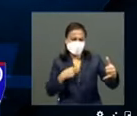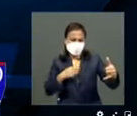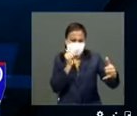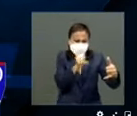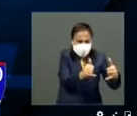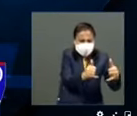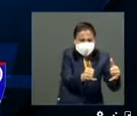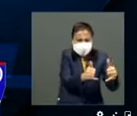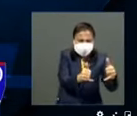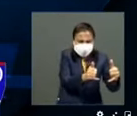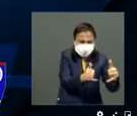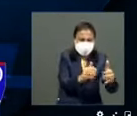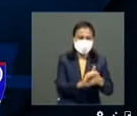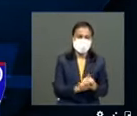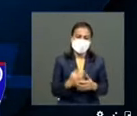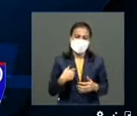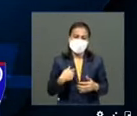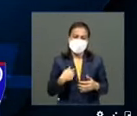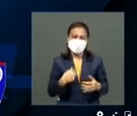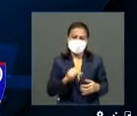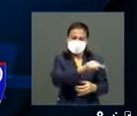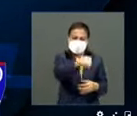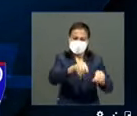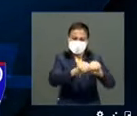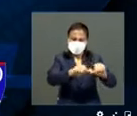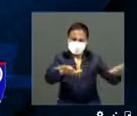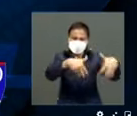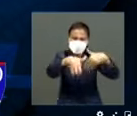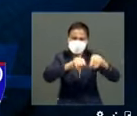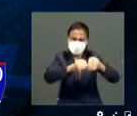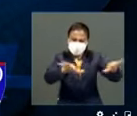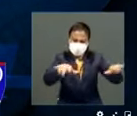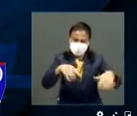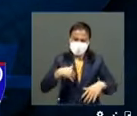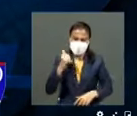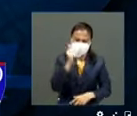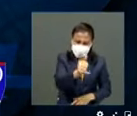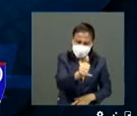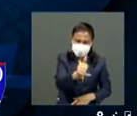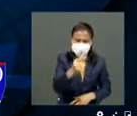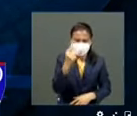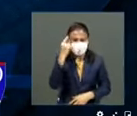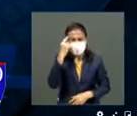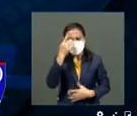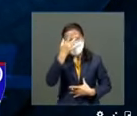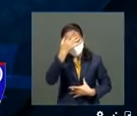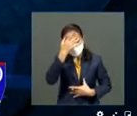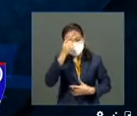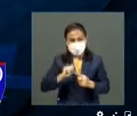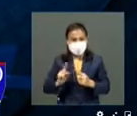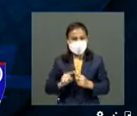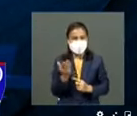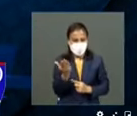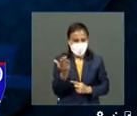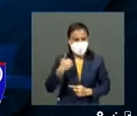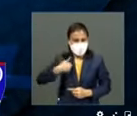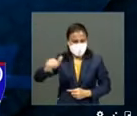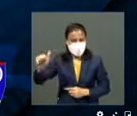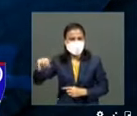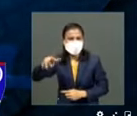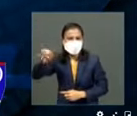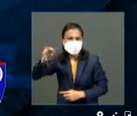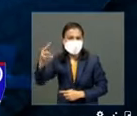ที่ไปในพื้นที่เสี่ยงที่ชุมชนหนาแน่นก็ขอให้เข้าสู่ระบบตรวจคัดกรองโดยเร็วนะคะเ